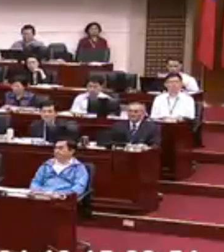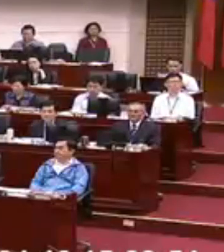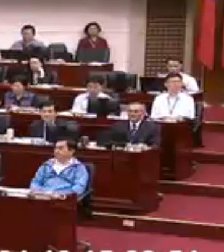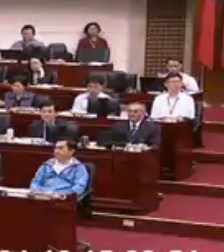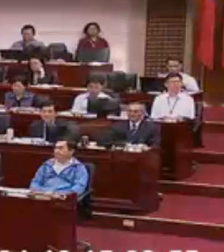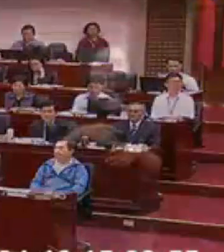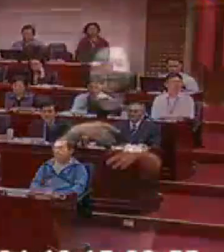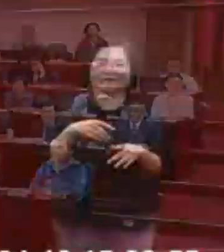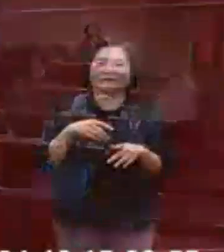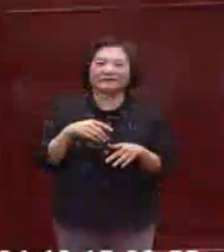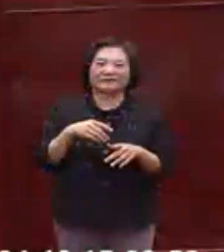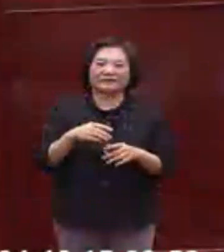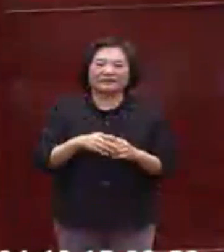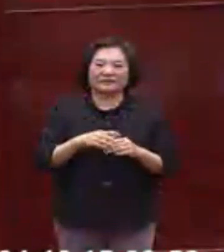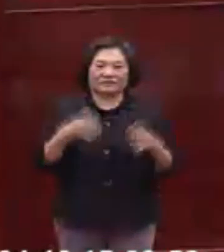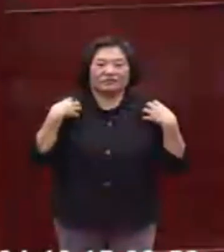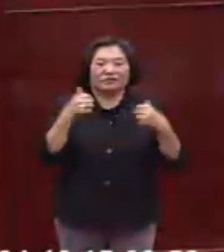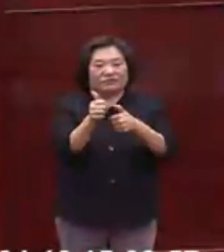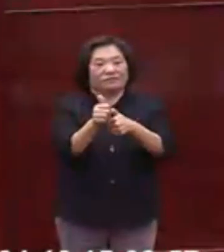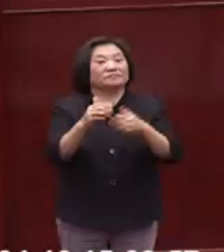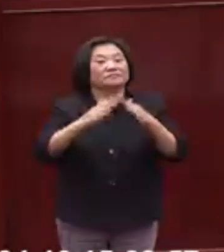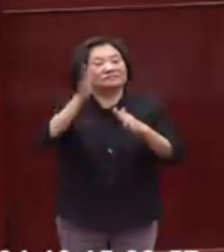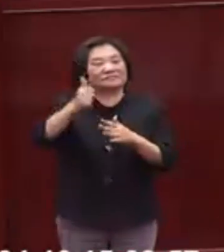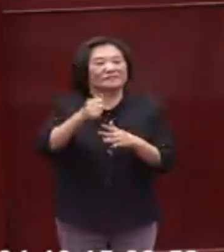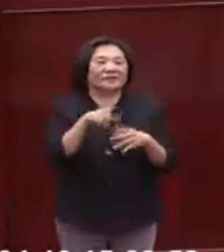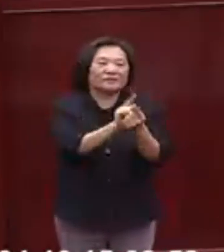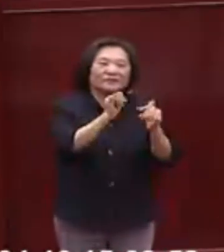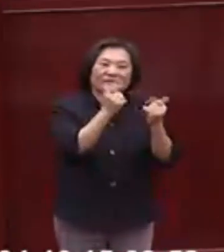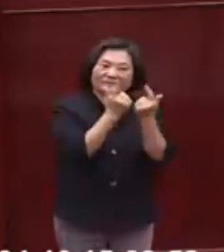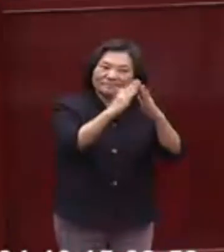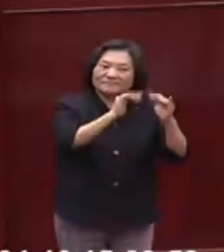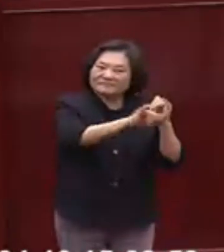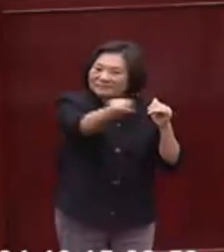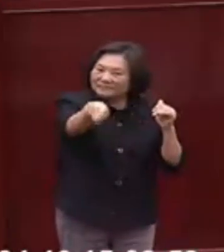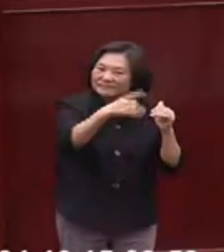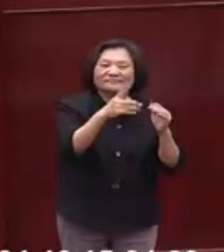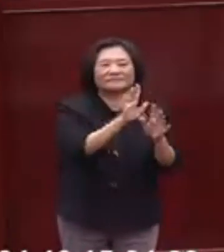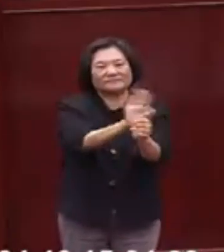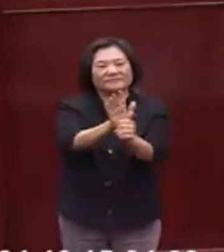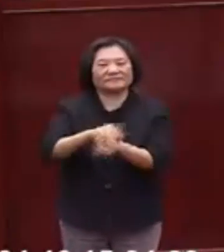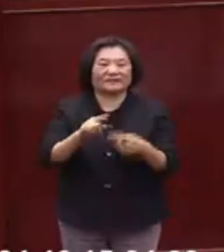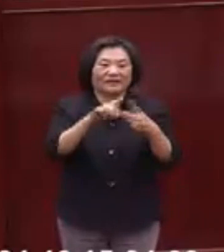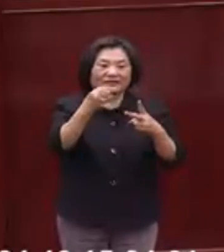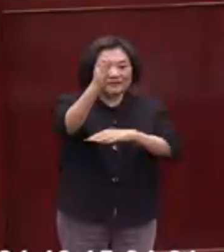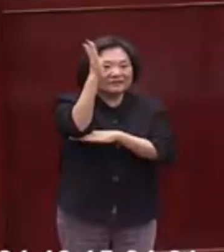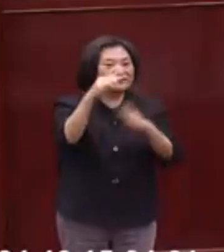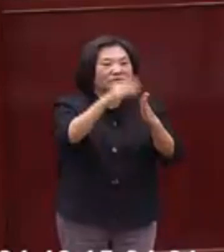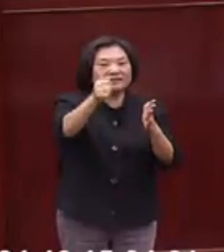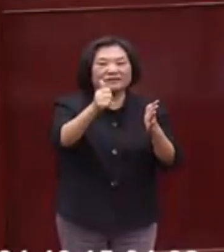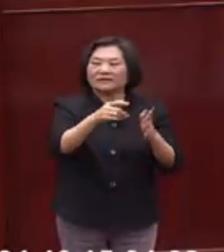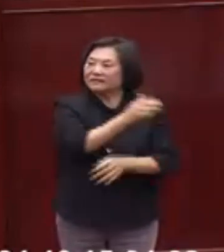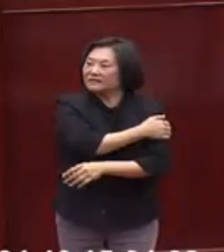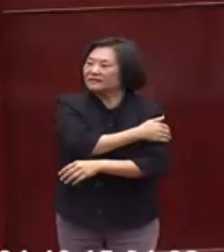以我们就选他来当副市长哦，来服务台北市民。财政局长哦，陈嘉珍哦，这